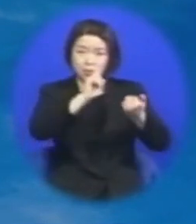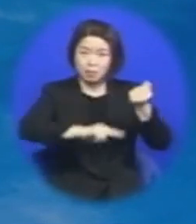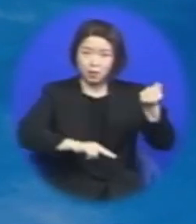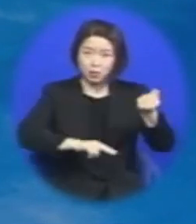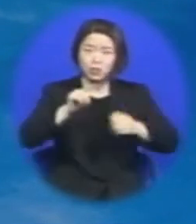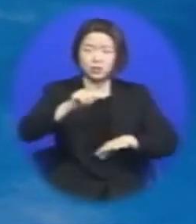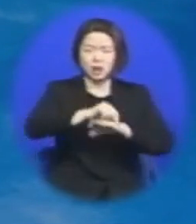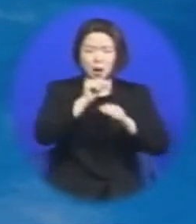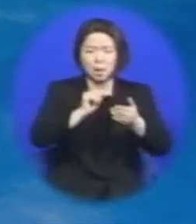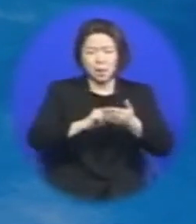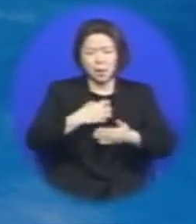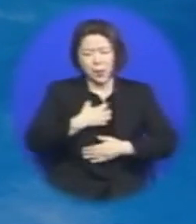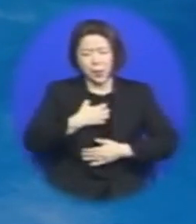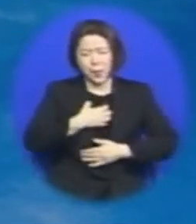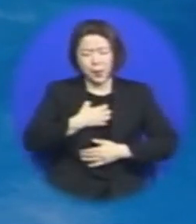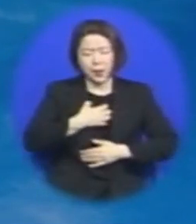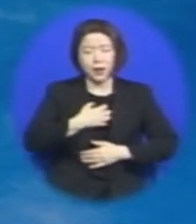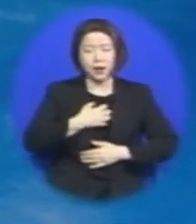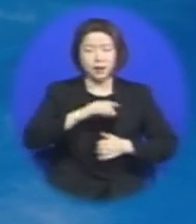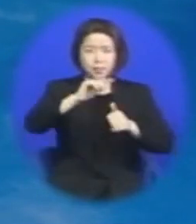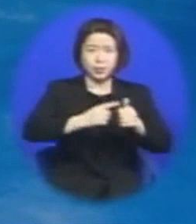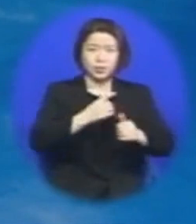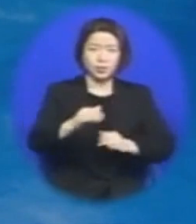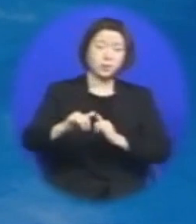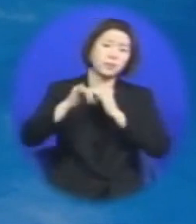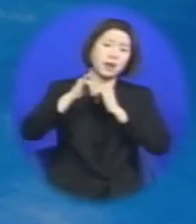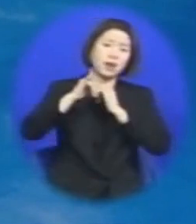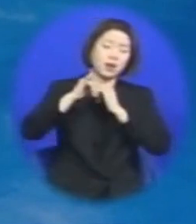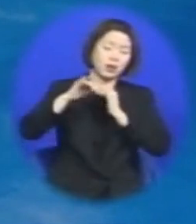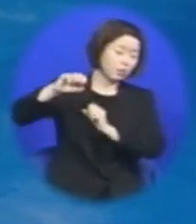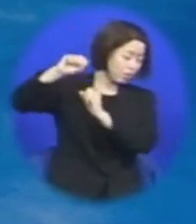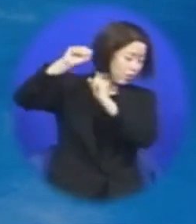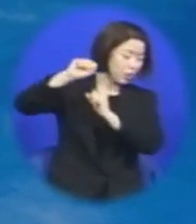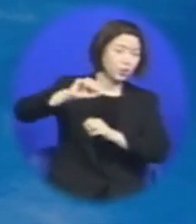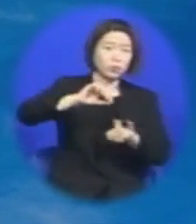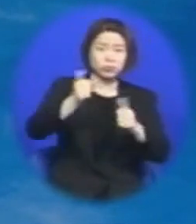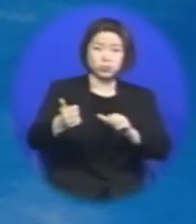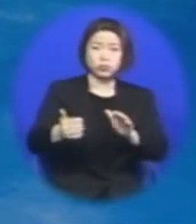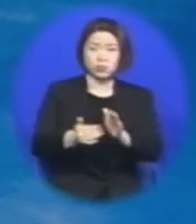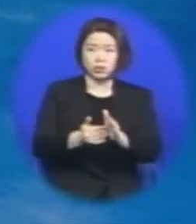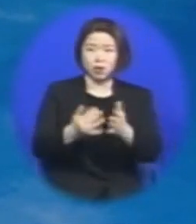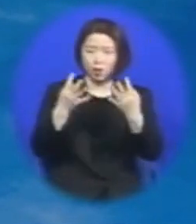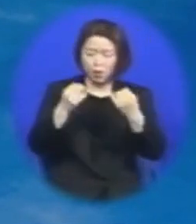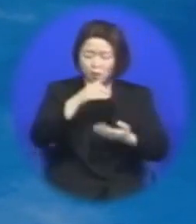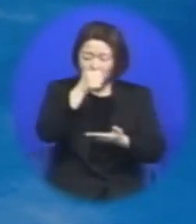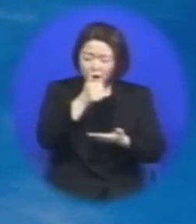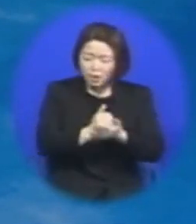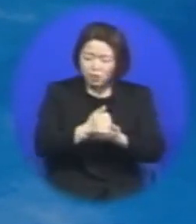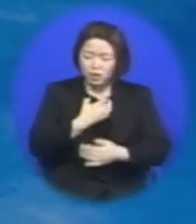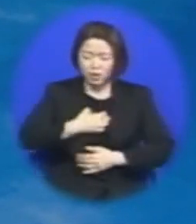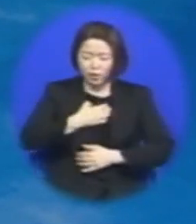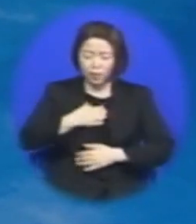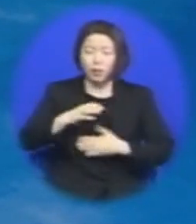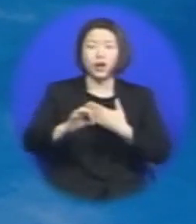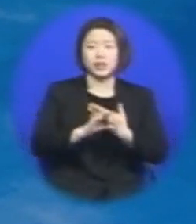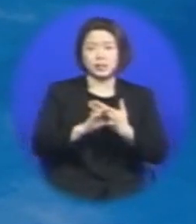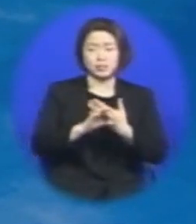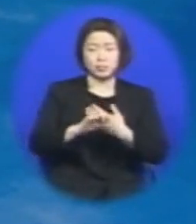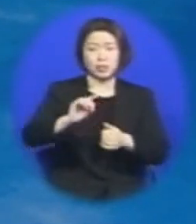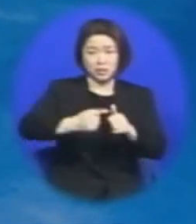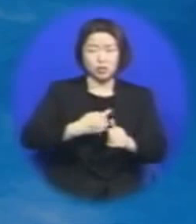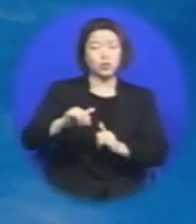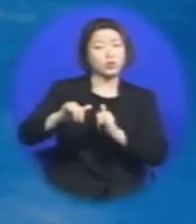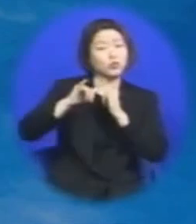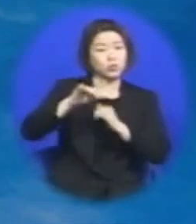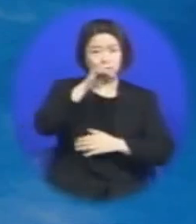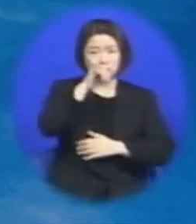되어서 스스로 목숨을 목을 매달아 죽었습니다 얼마나 죄를 괴로워 했으면 그런데